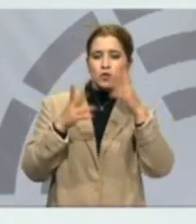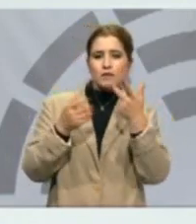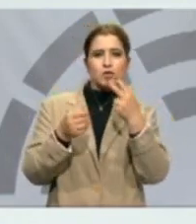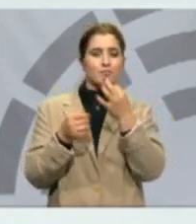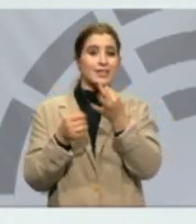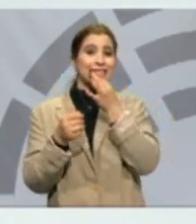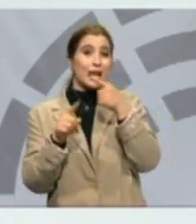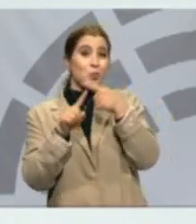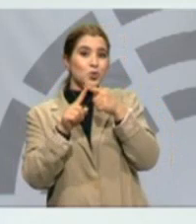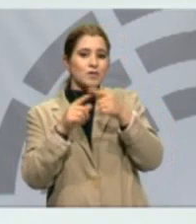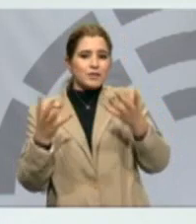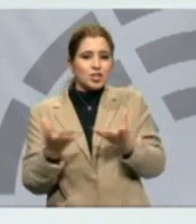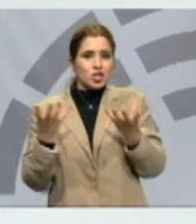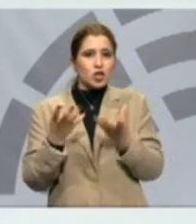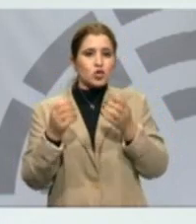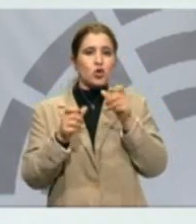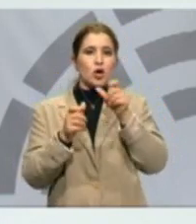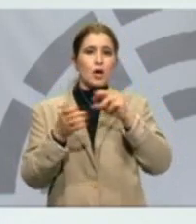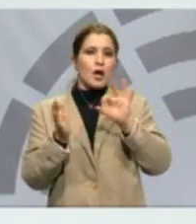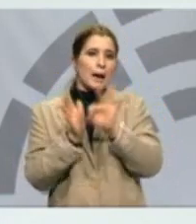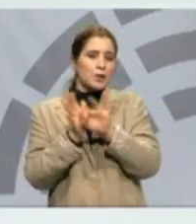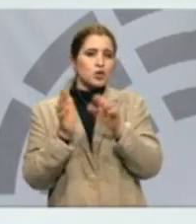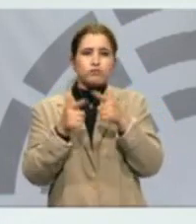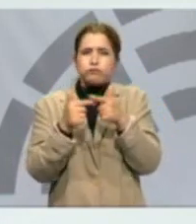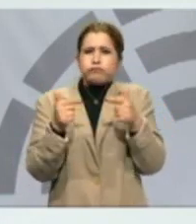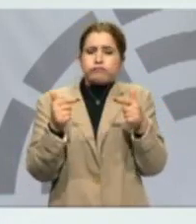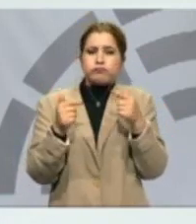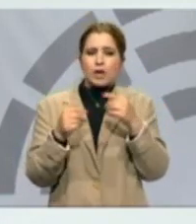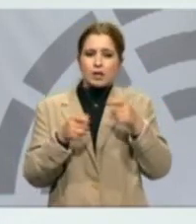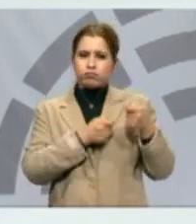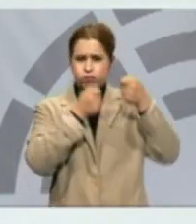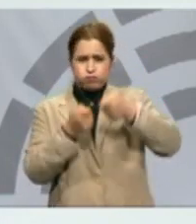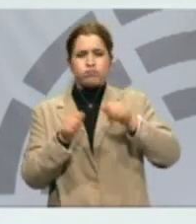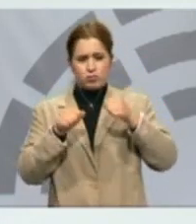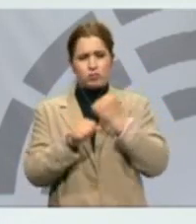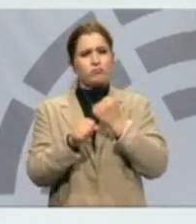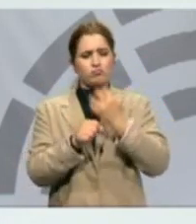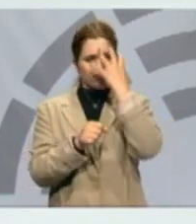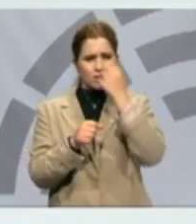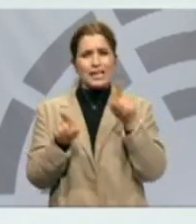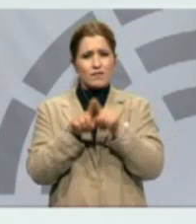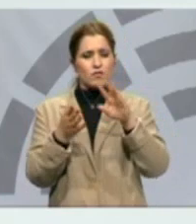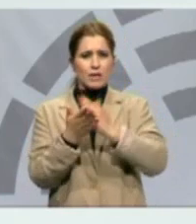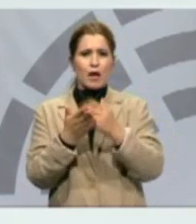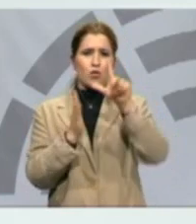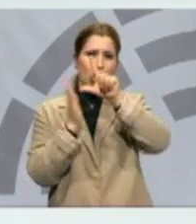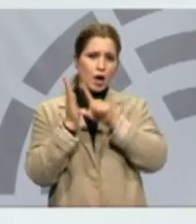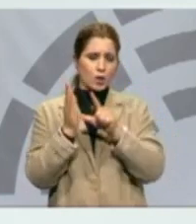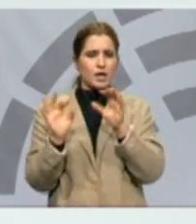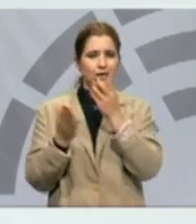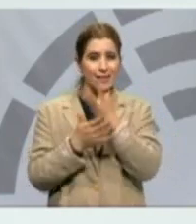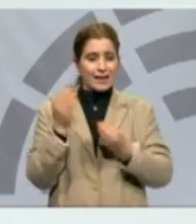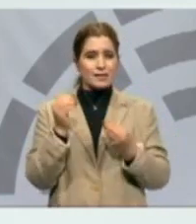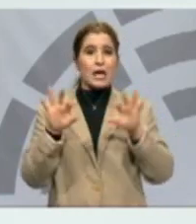البيبان عشان شجعوا الاستار وعمل لهم فريلانس مش نوفر التموينات اللازمه الهيبه مش مصنه القوانين والتشريعات اللي ناقصه اليوم